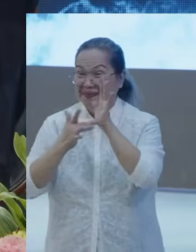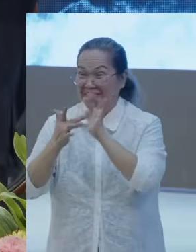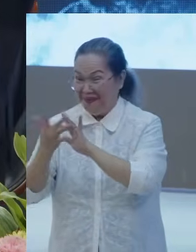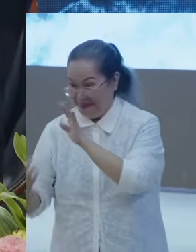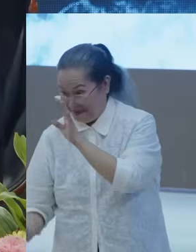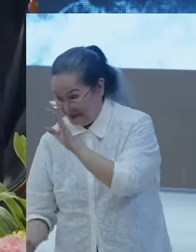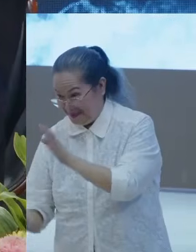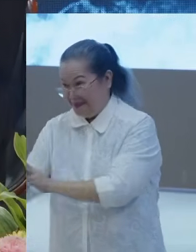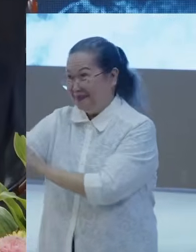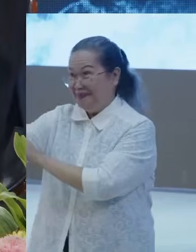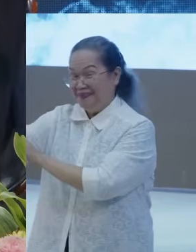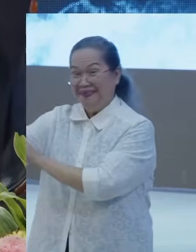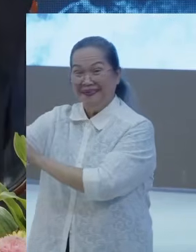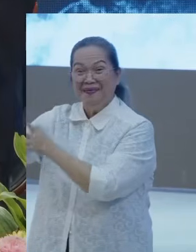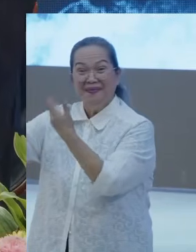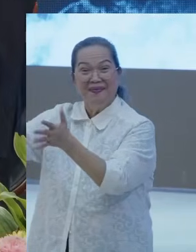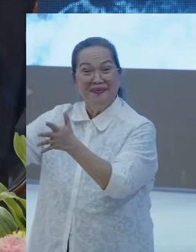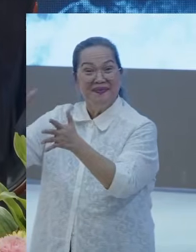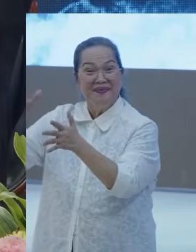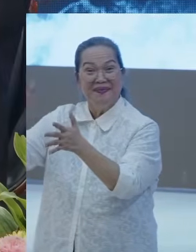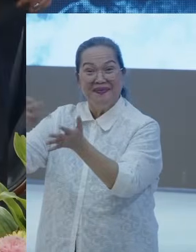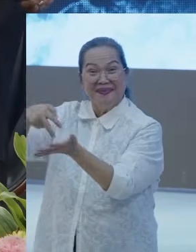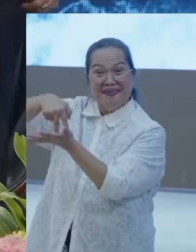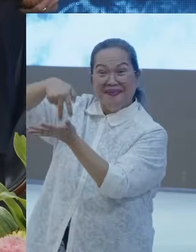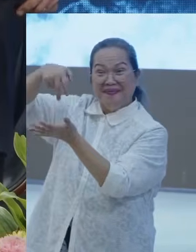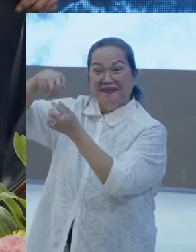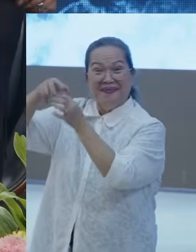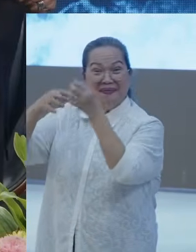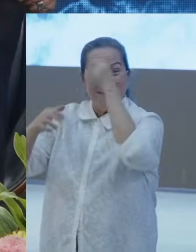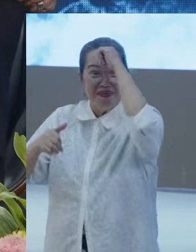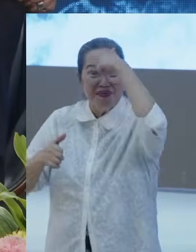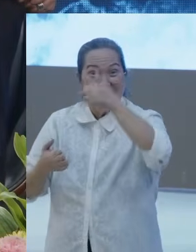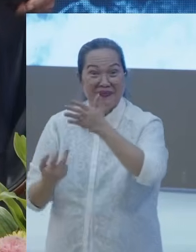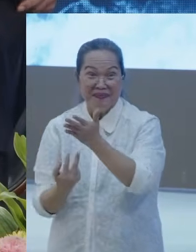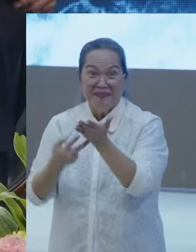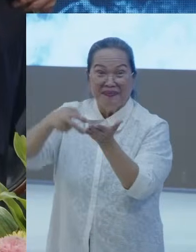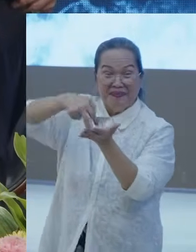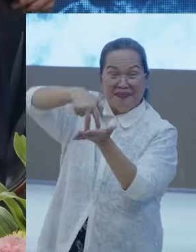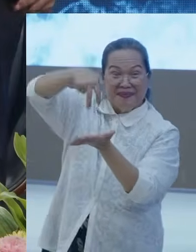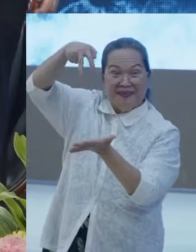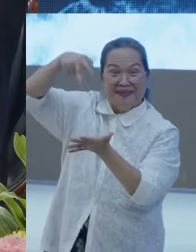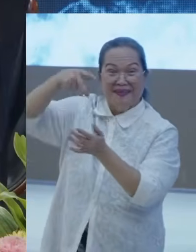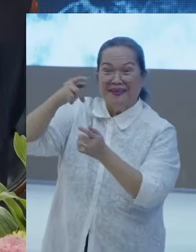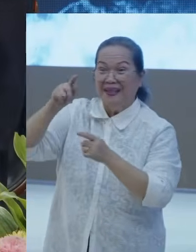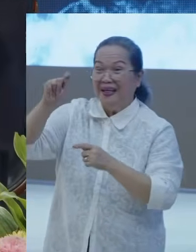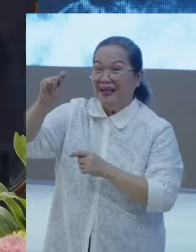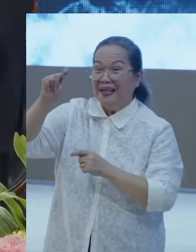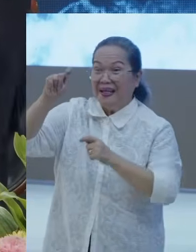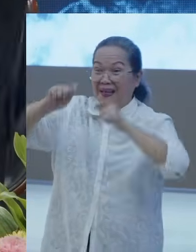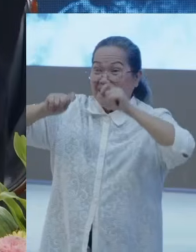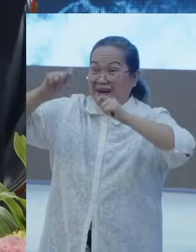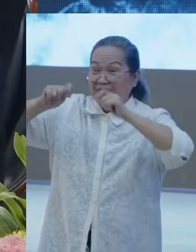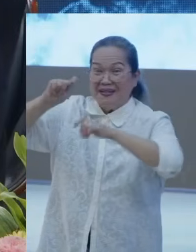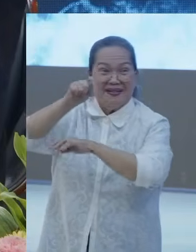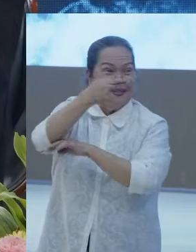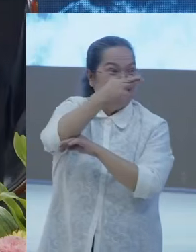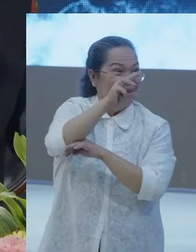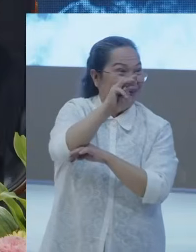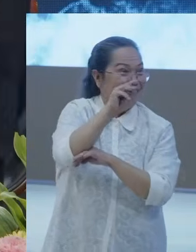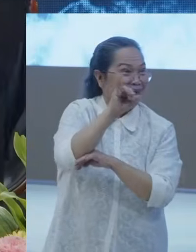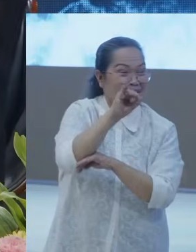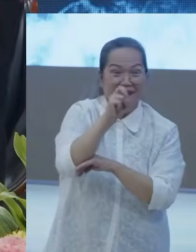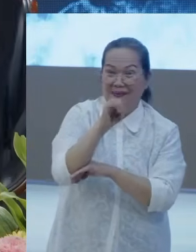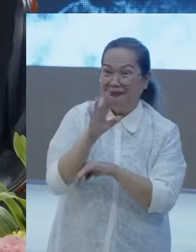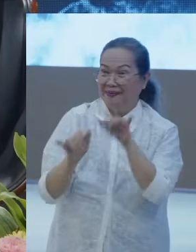nagtatago siya, ayaw niyang ma-identify with the 12. Takot silang lahat eh. So absent siya. Nung sa John chapter 20,